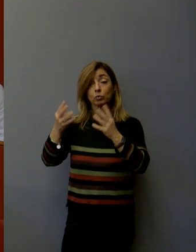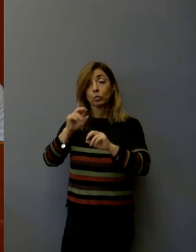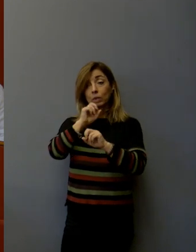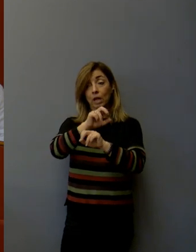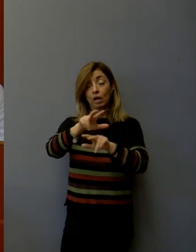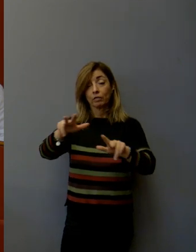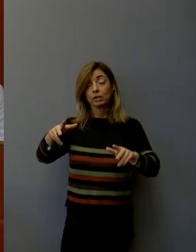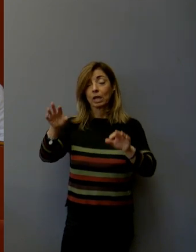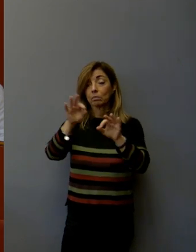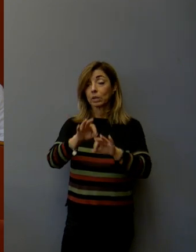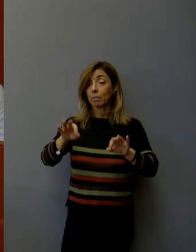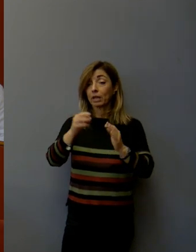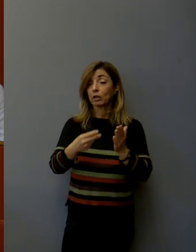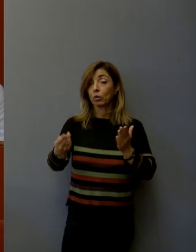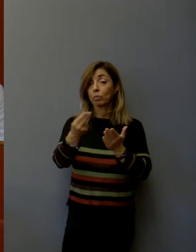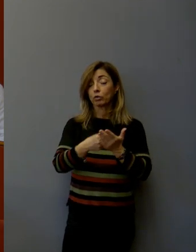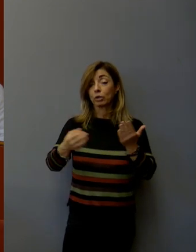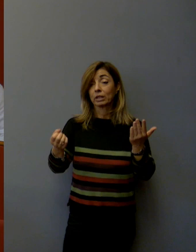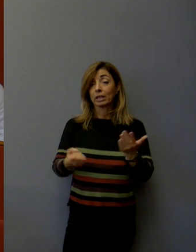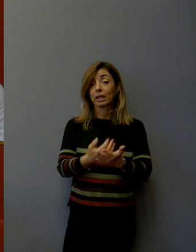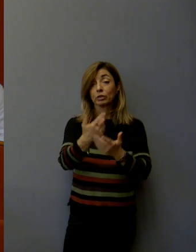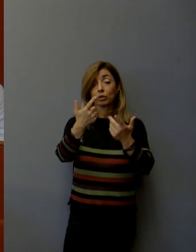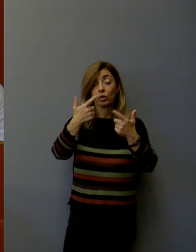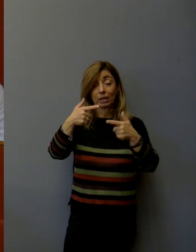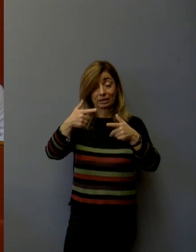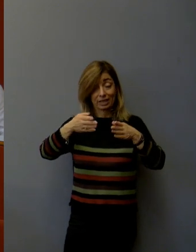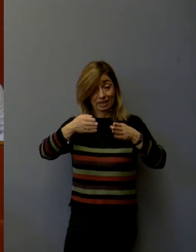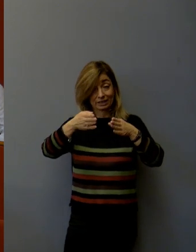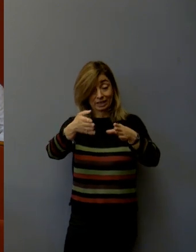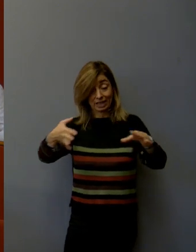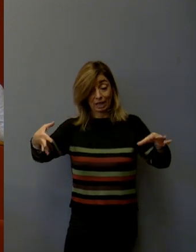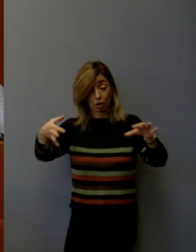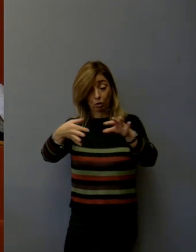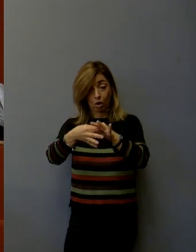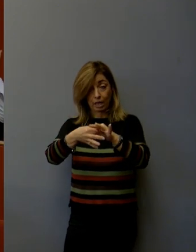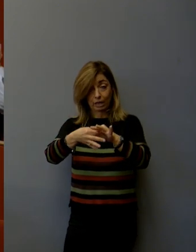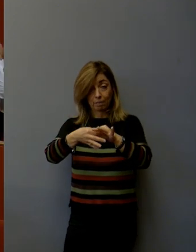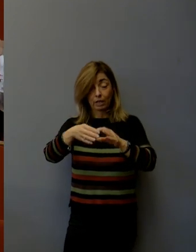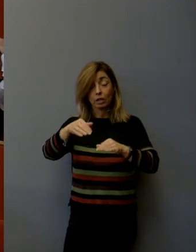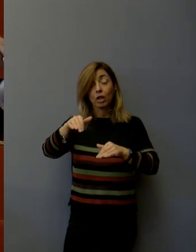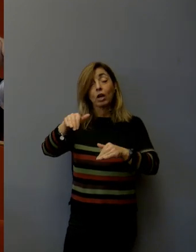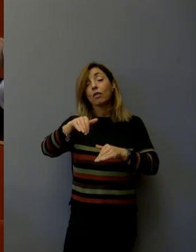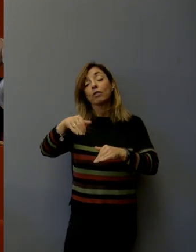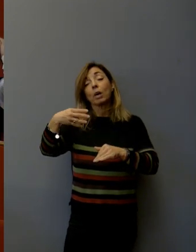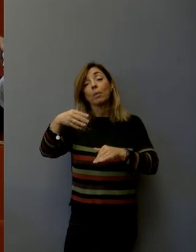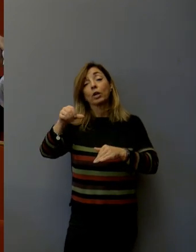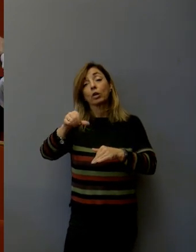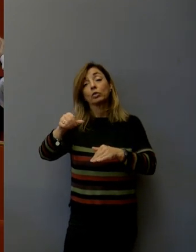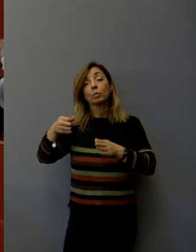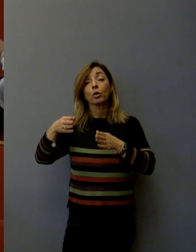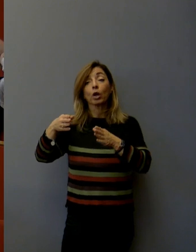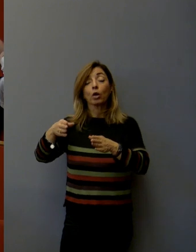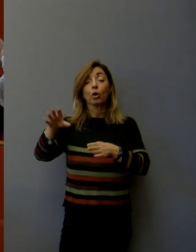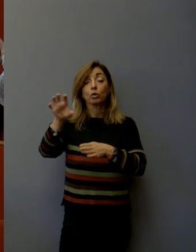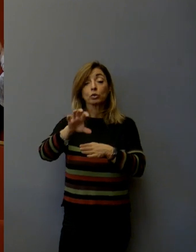noto che è stato predisposto un progetto per la realizzazione della cittàta strada di collegamento tra via Monaco Simone Corso Europa lo